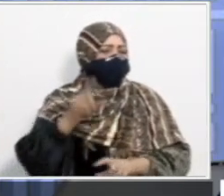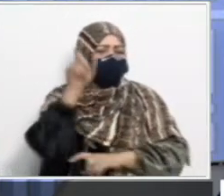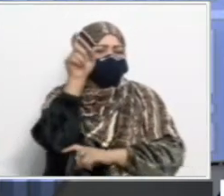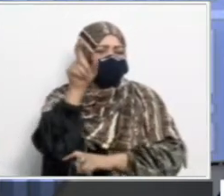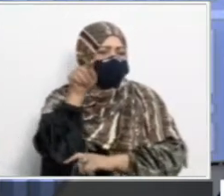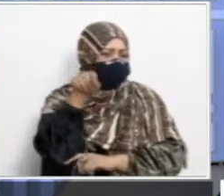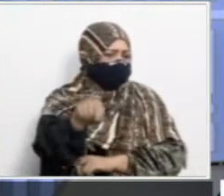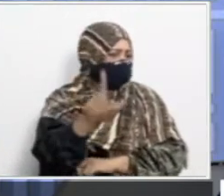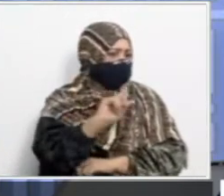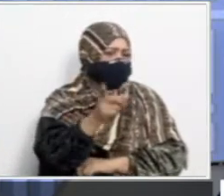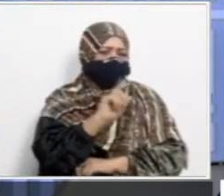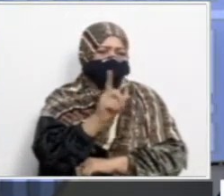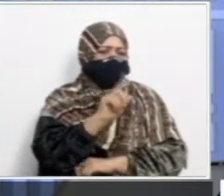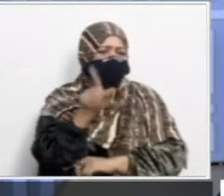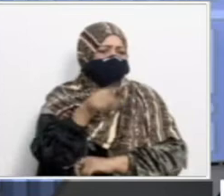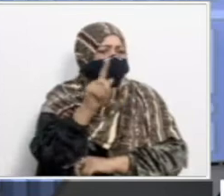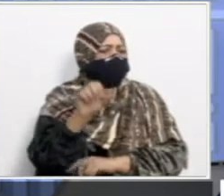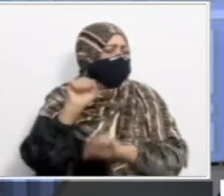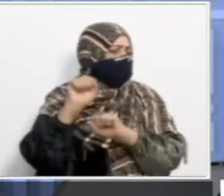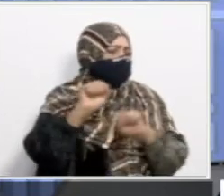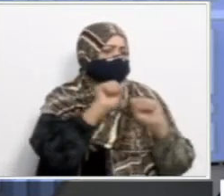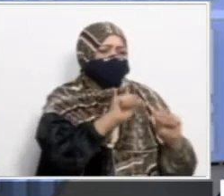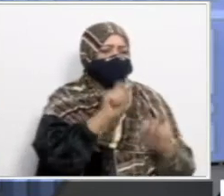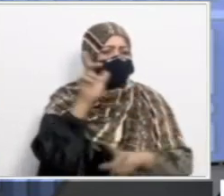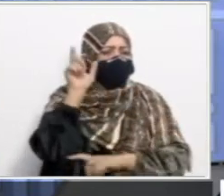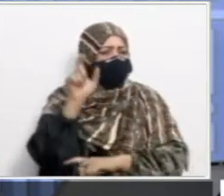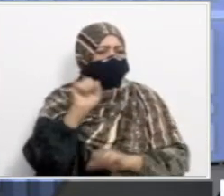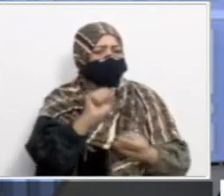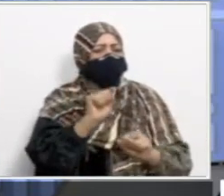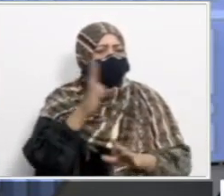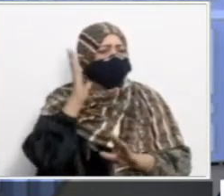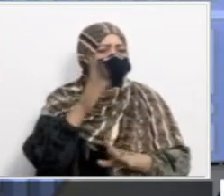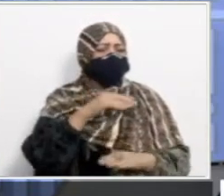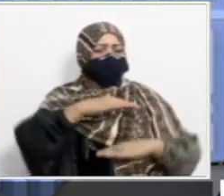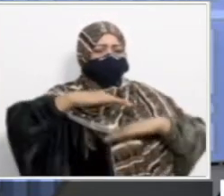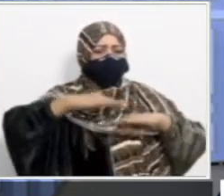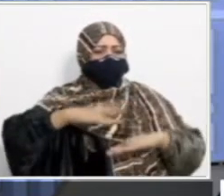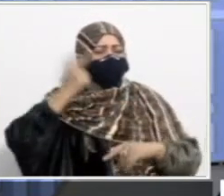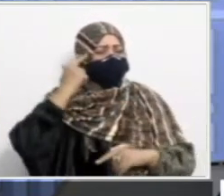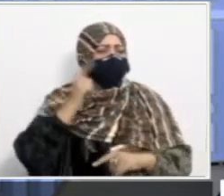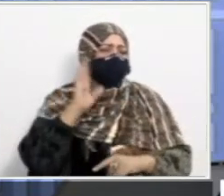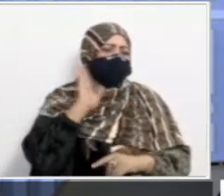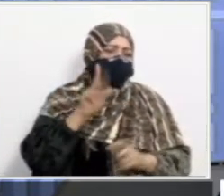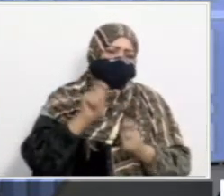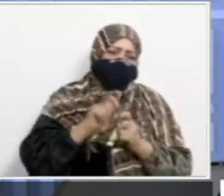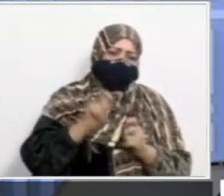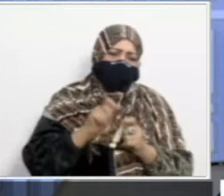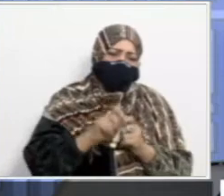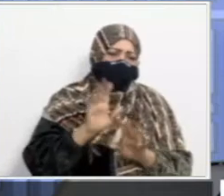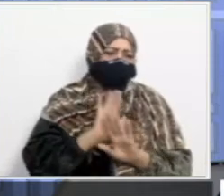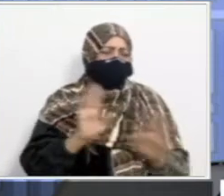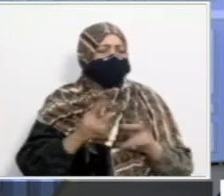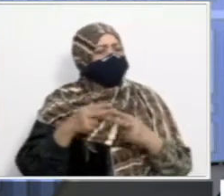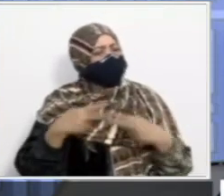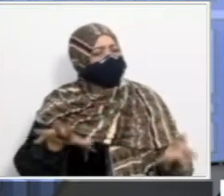لم تجعل المنابر لهذا، المنابر لوعظ الناس وحل المشاكل الاجتماعية بينهم وإرشادهم